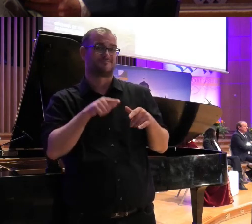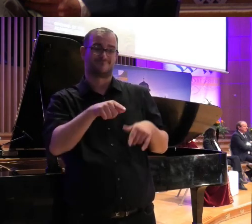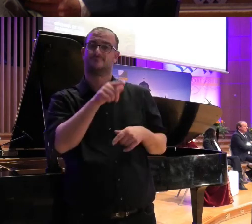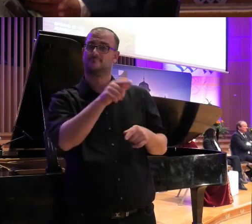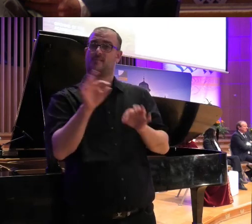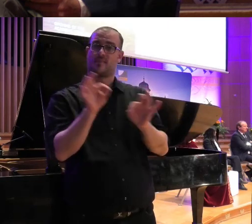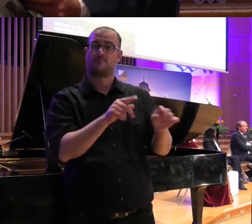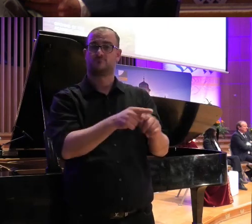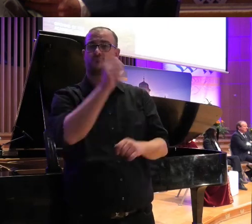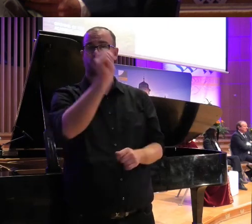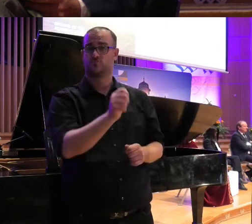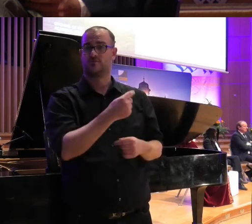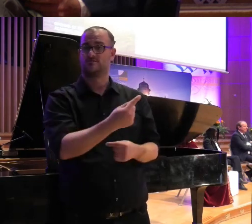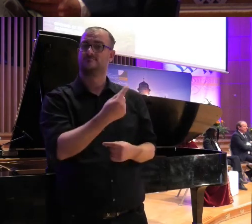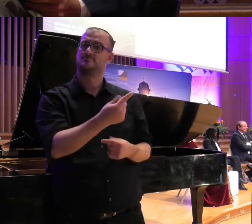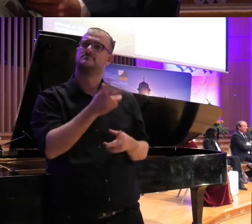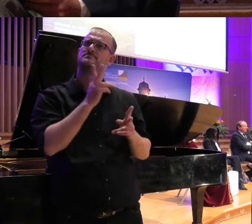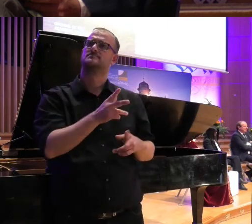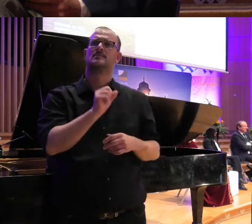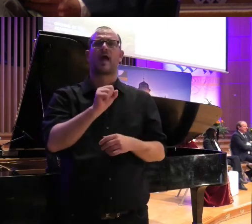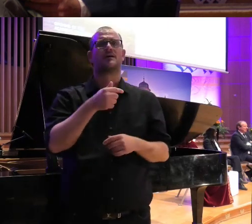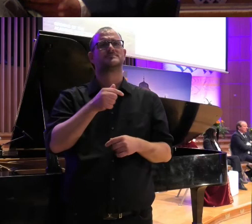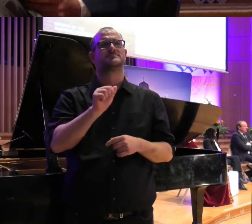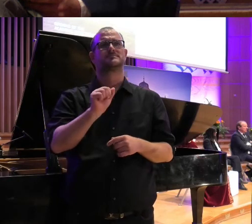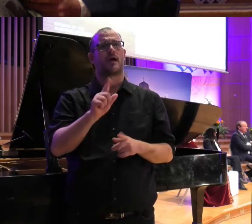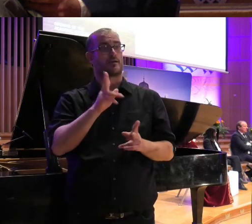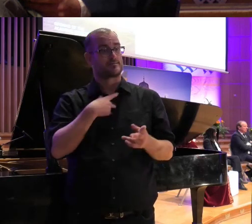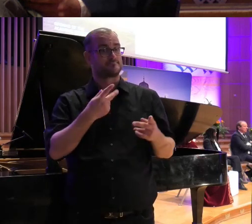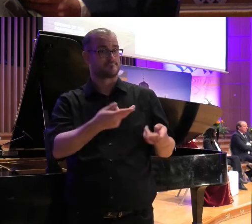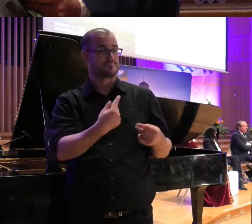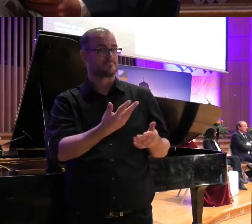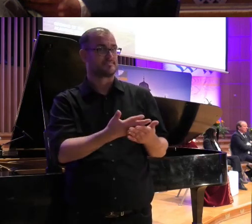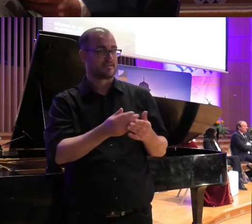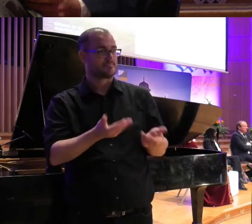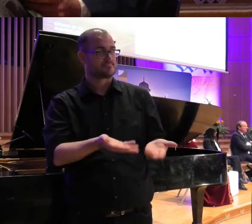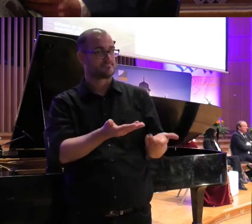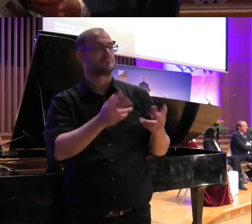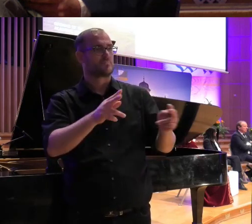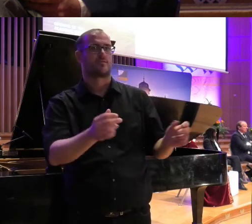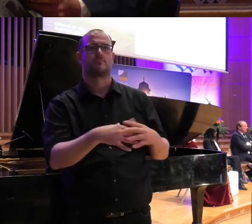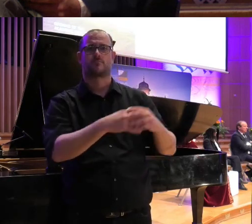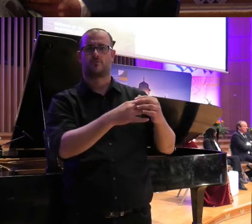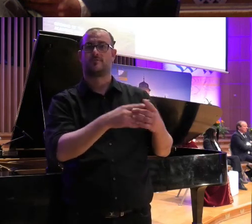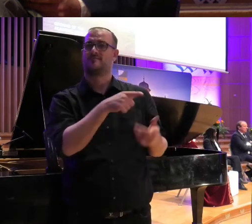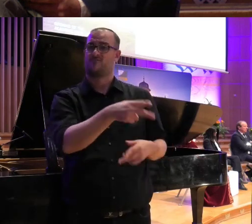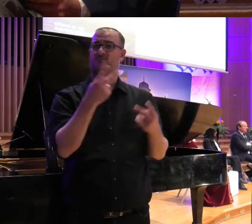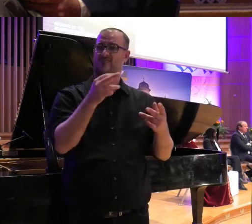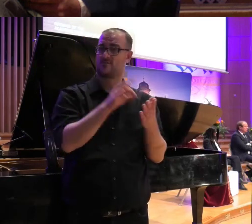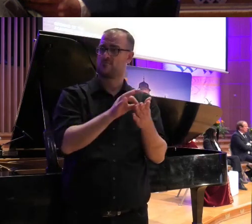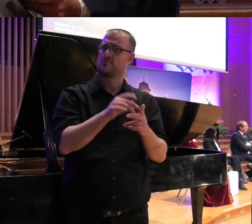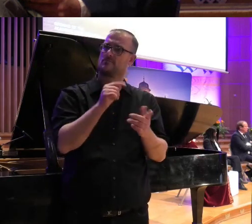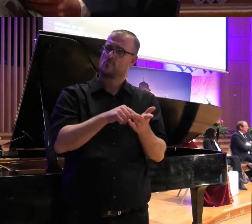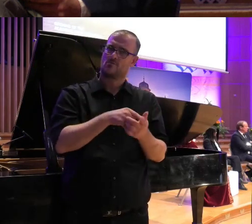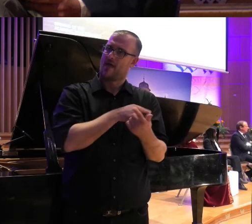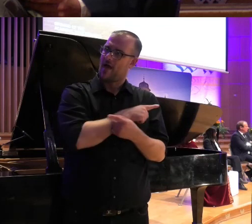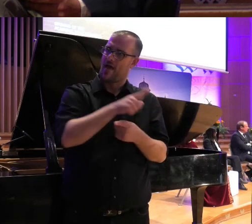auch durch das ASTA angeregt gegründet worden. Und das ist, denke ich, ein ganz, ganz wichtiger Punkt, damit wir wirklich alle